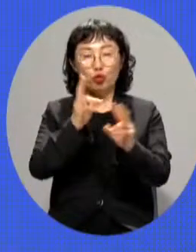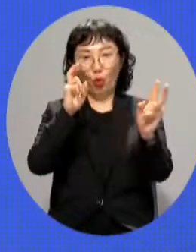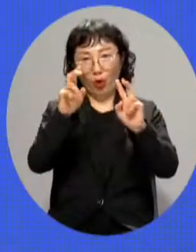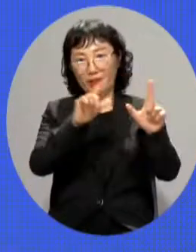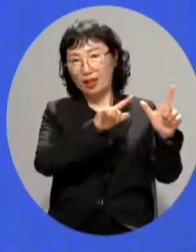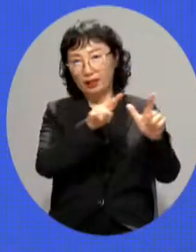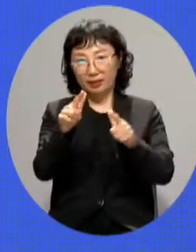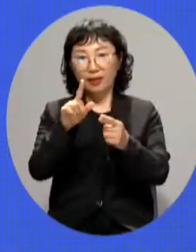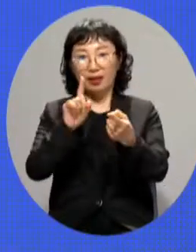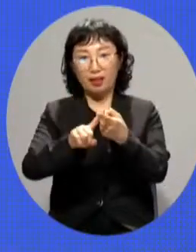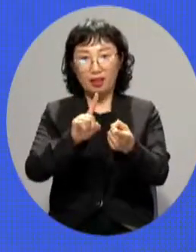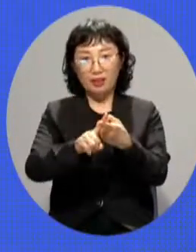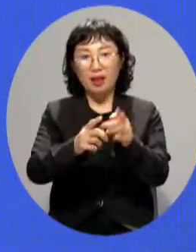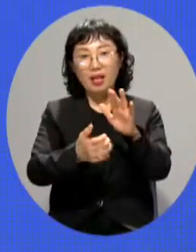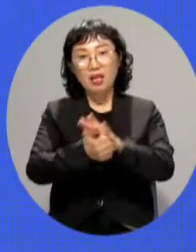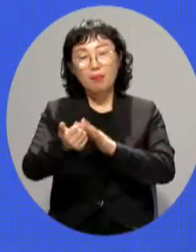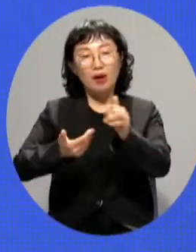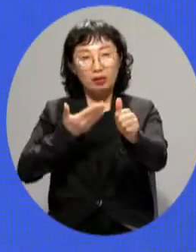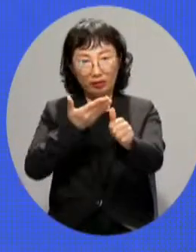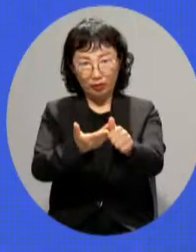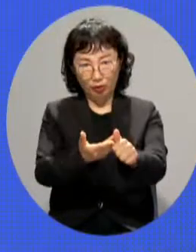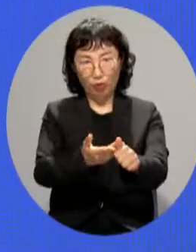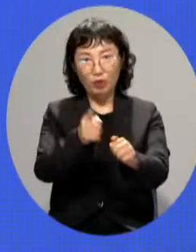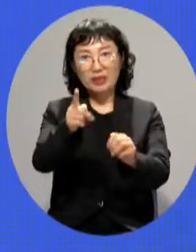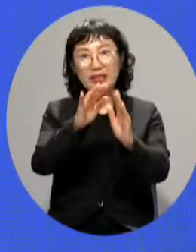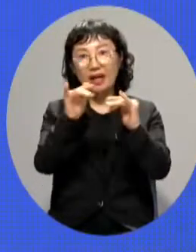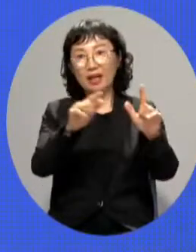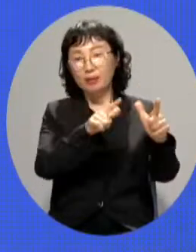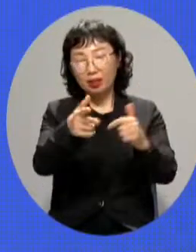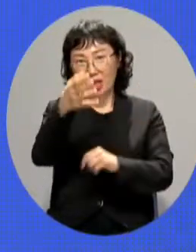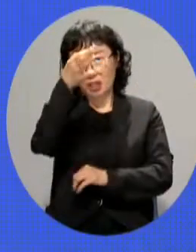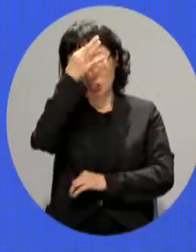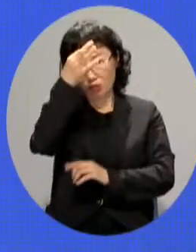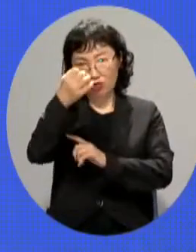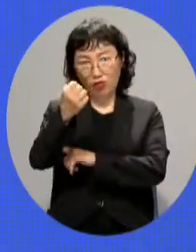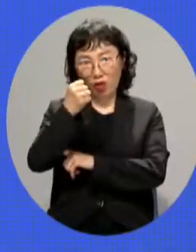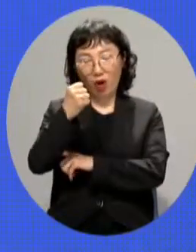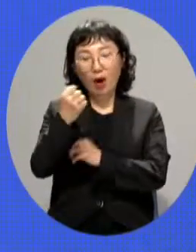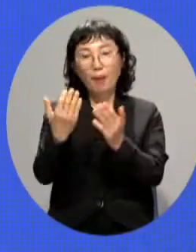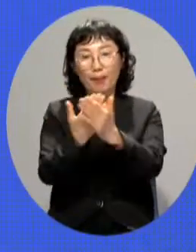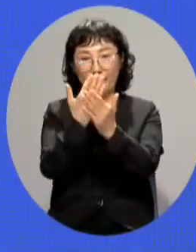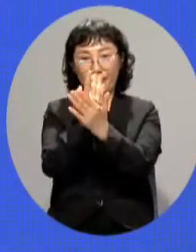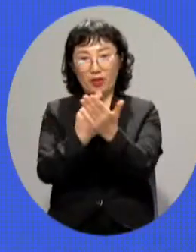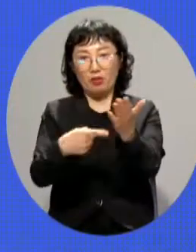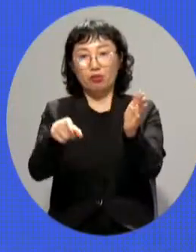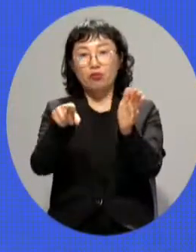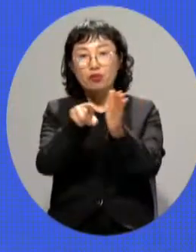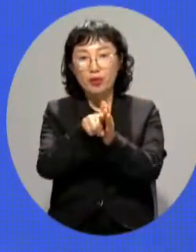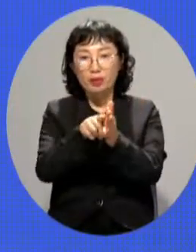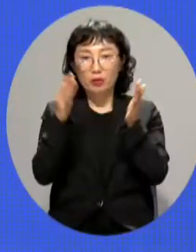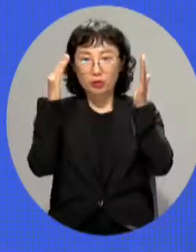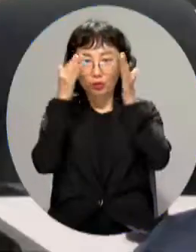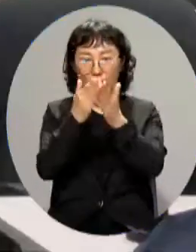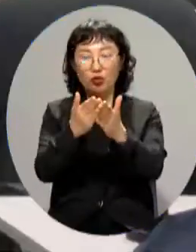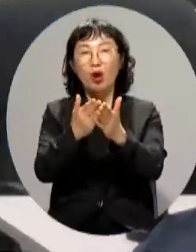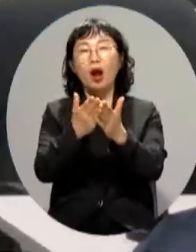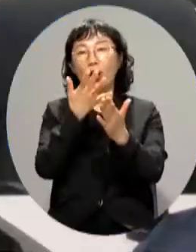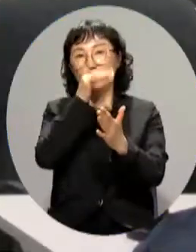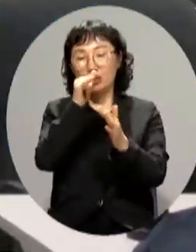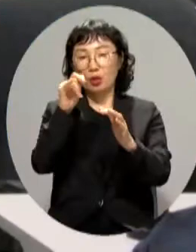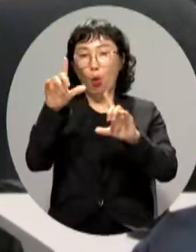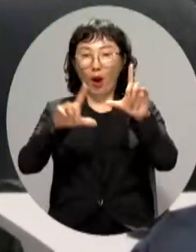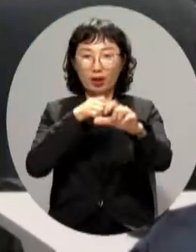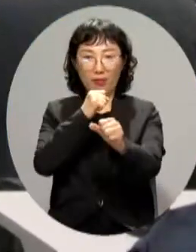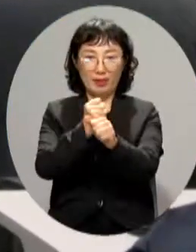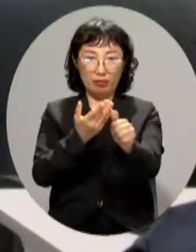벤처들에게 좀 희망을 드리고 이분들이 기술력 개발에 집중할 수 있는 그런 환경을